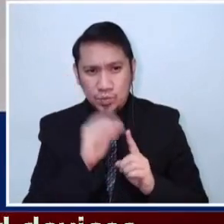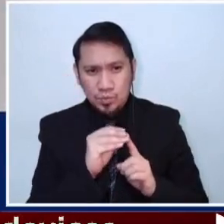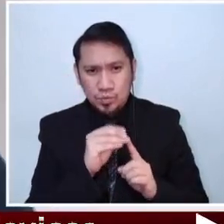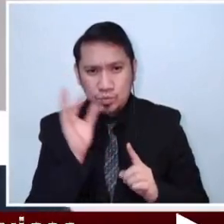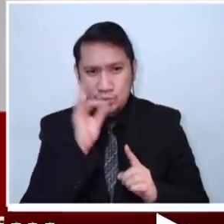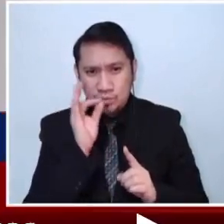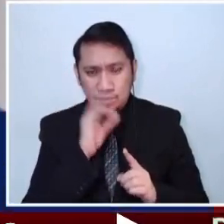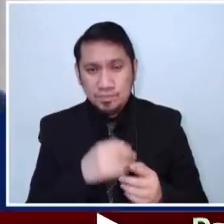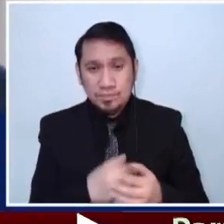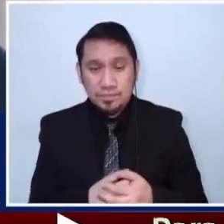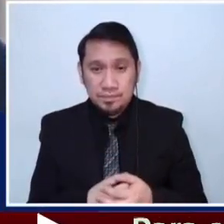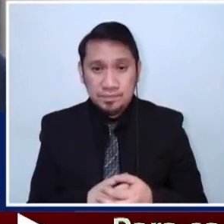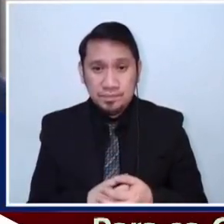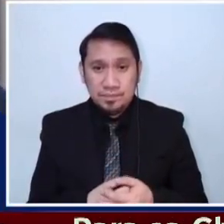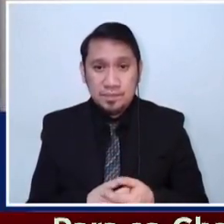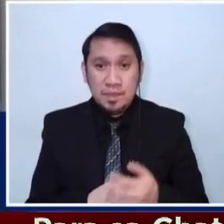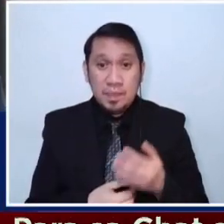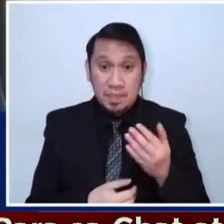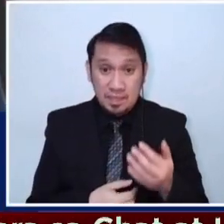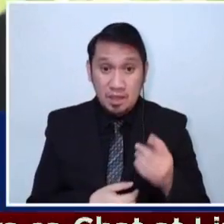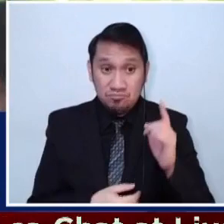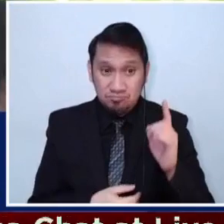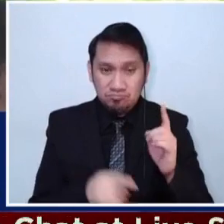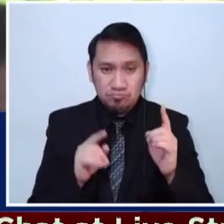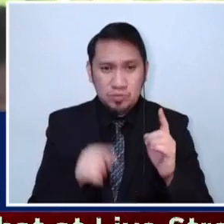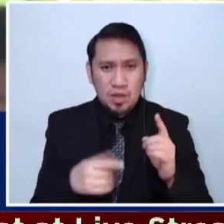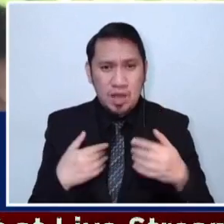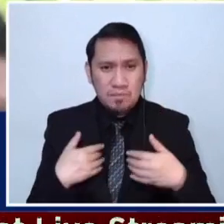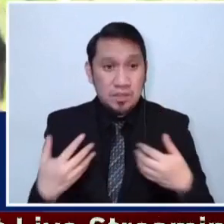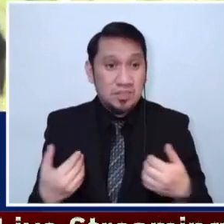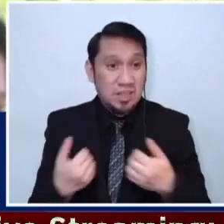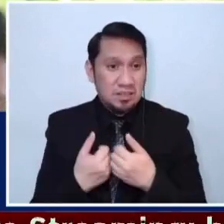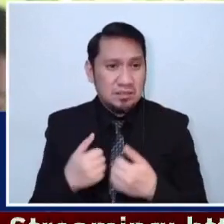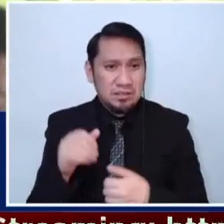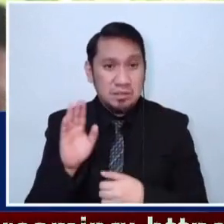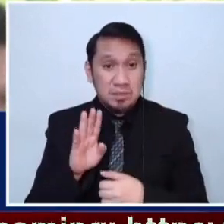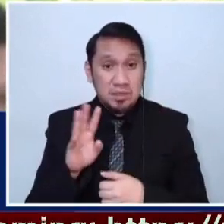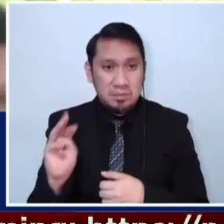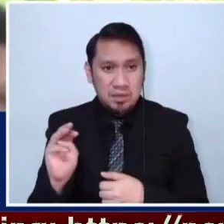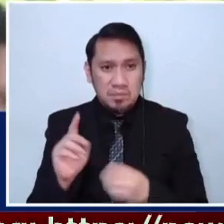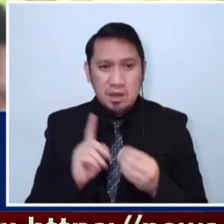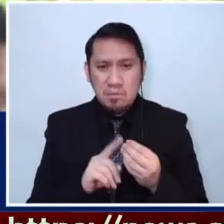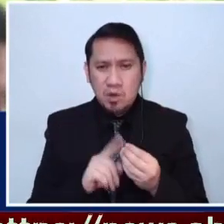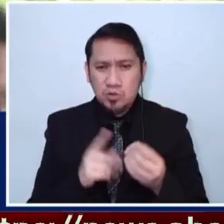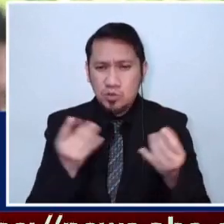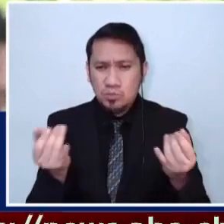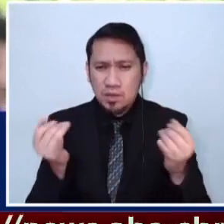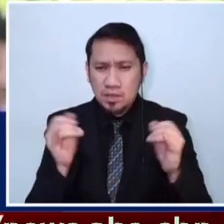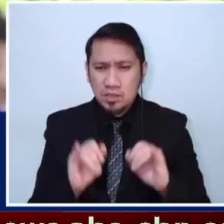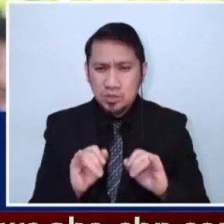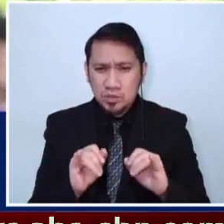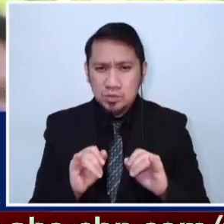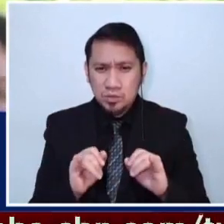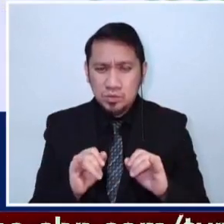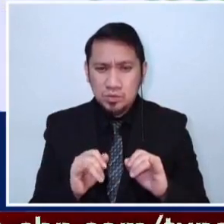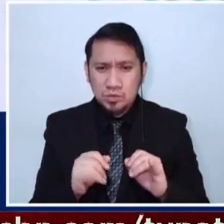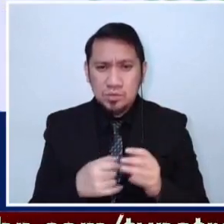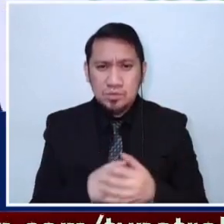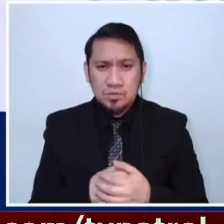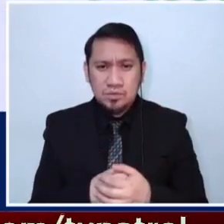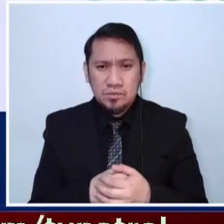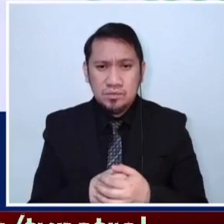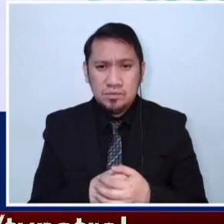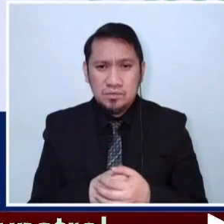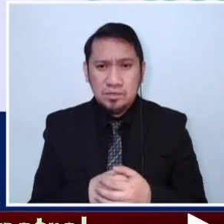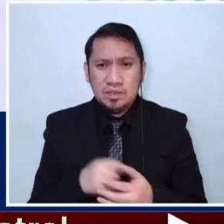Aksyon Demokratiko kay Ferdinand Bongbong Marcos Jr. sa harap ng ilang isyong pinupukol sa presidential bet.